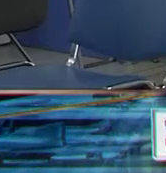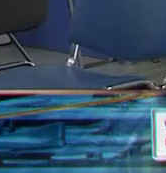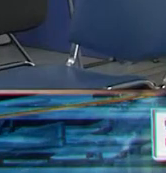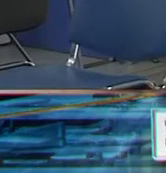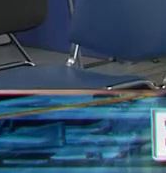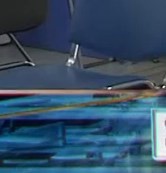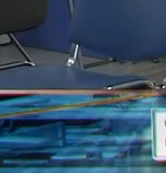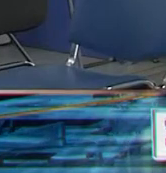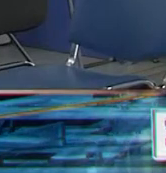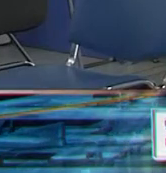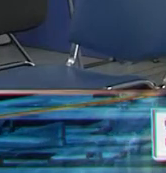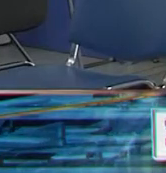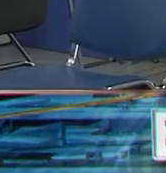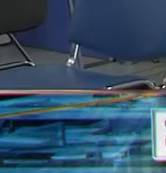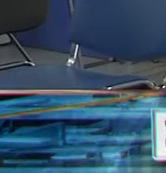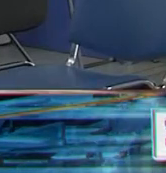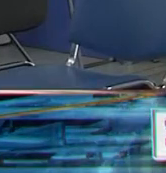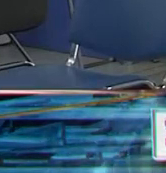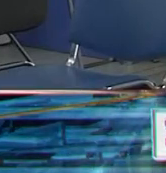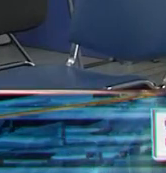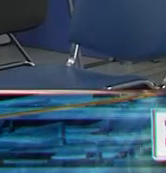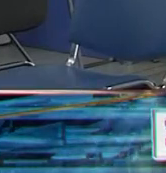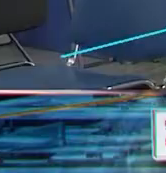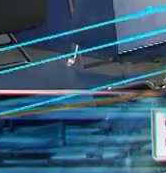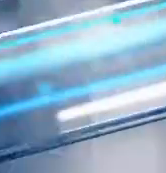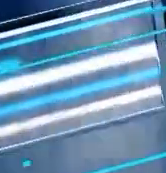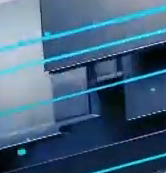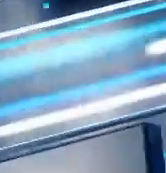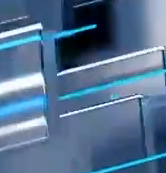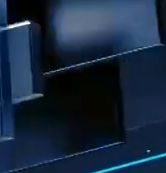артықшылығын ерлі-зайыптылардың жас ерекшеліктеріне қаралмайды.